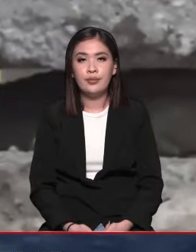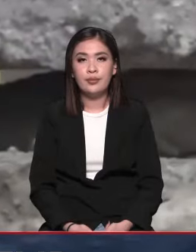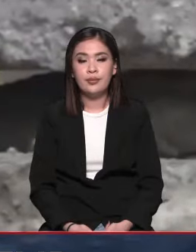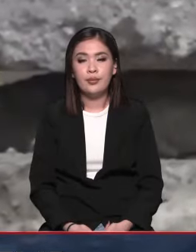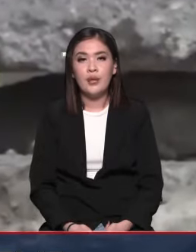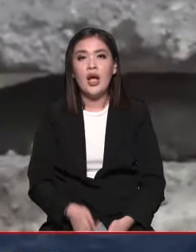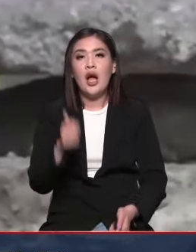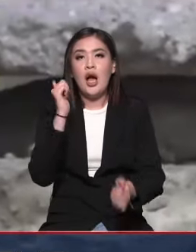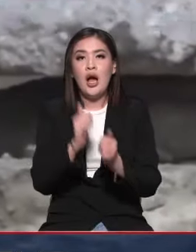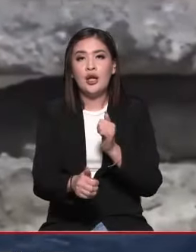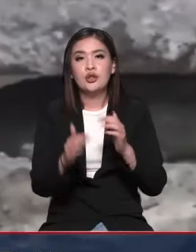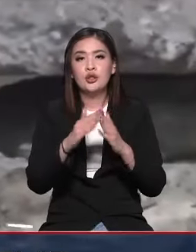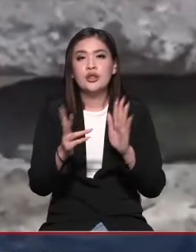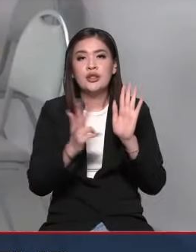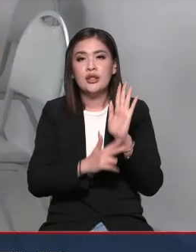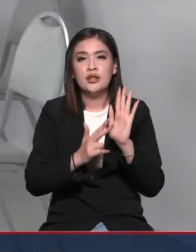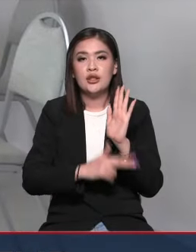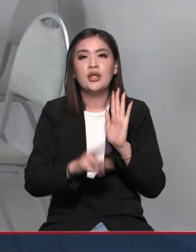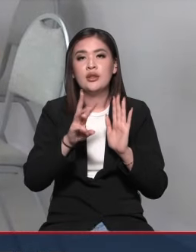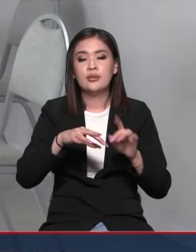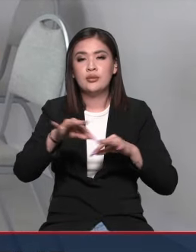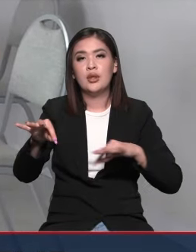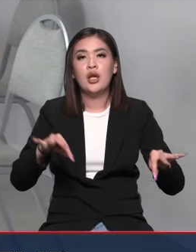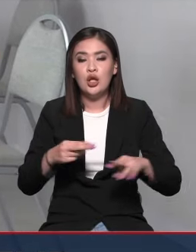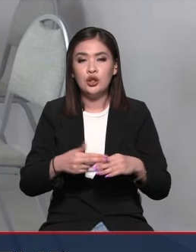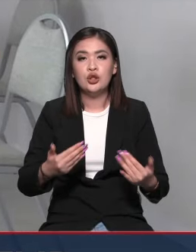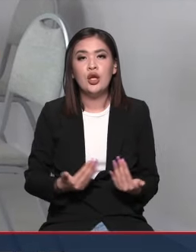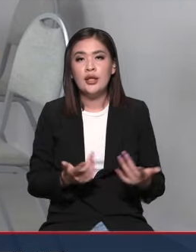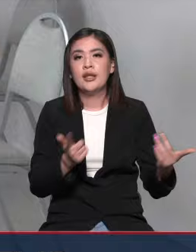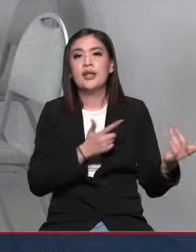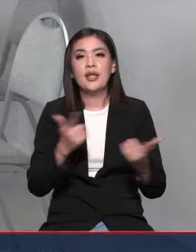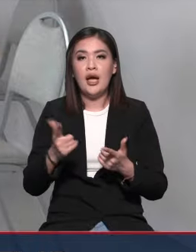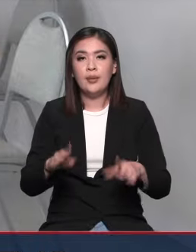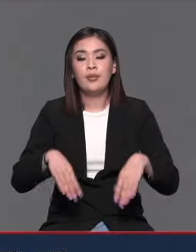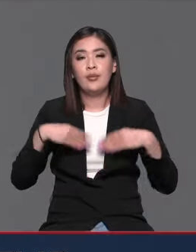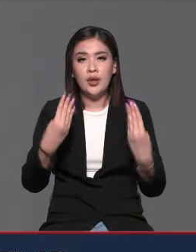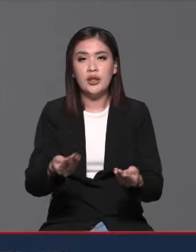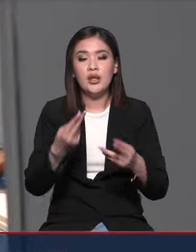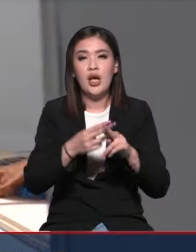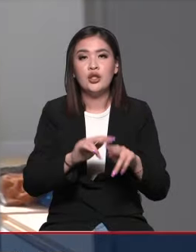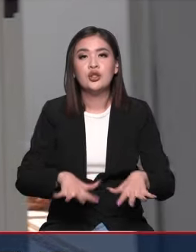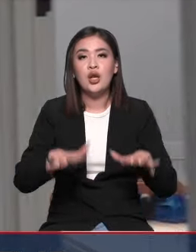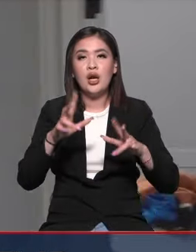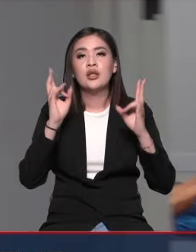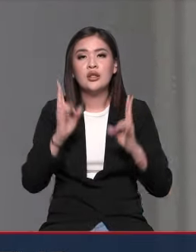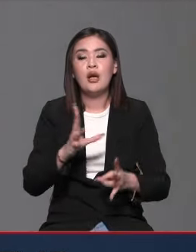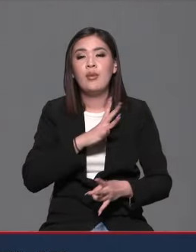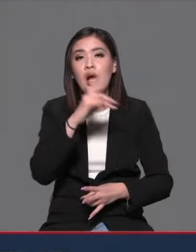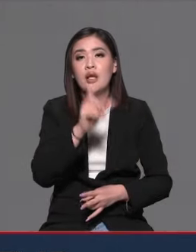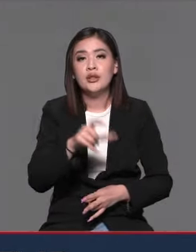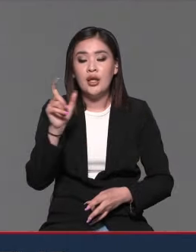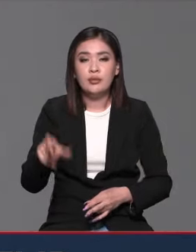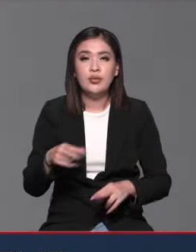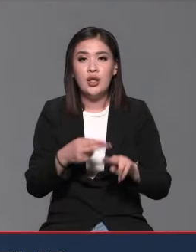Әр баспананың аумағы 80 шаршы метр. Олар тұрғындарға дайын күйде тапсырылады. Яғни тасқыннан зардап шеккен жандар